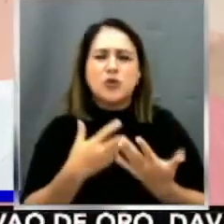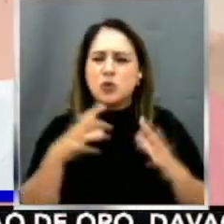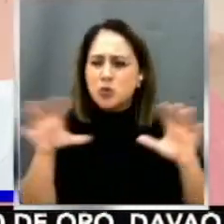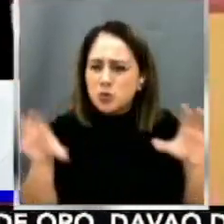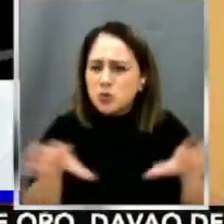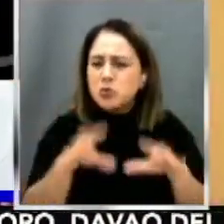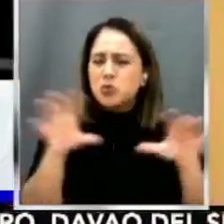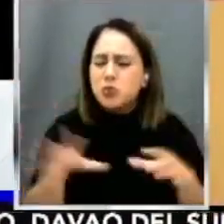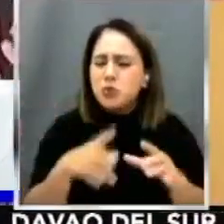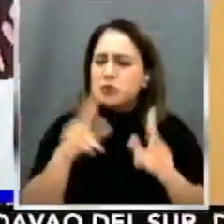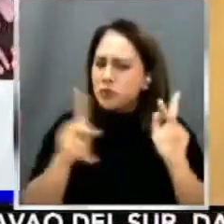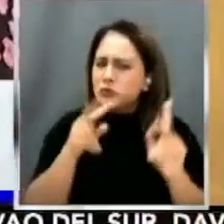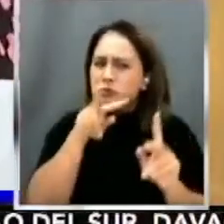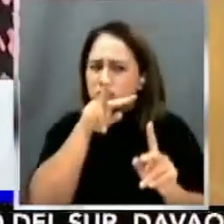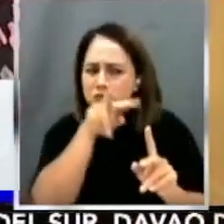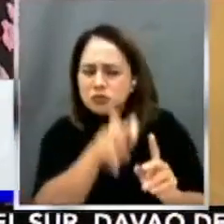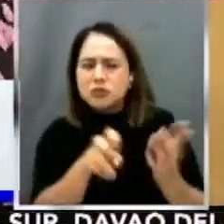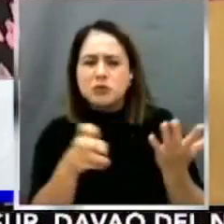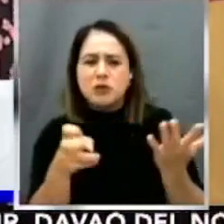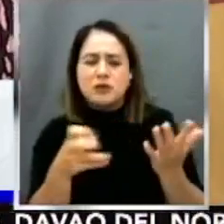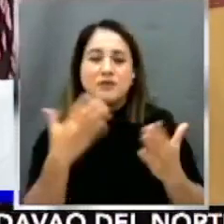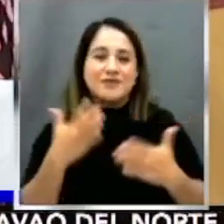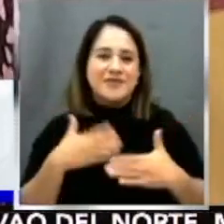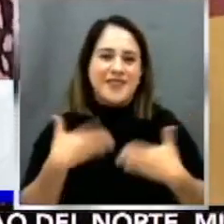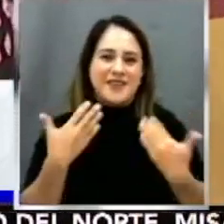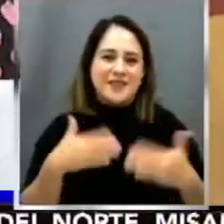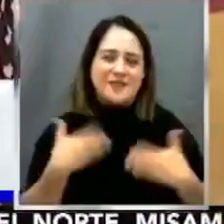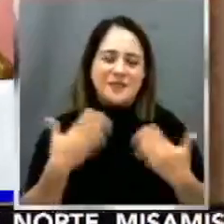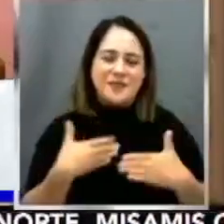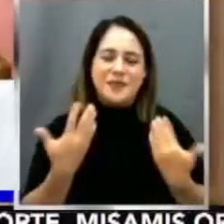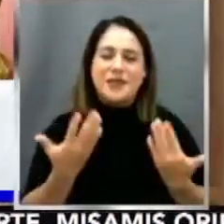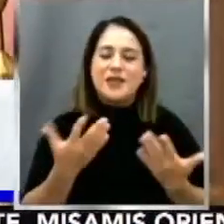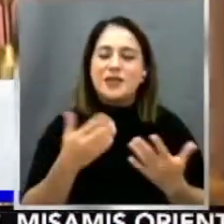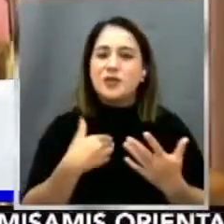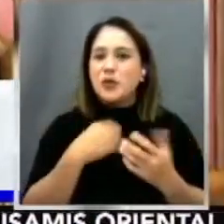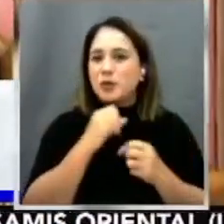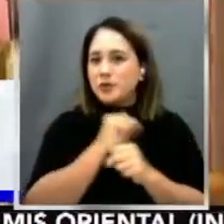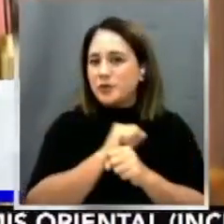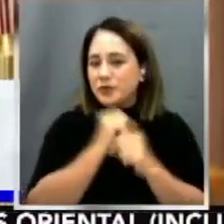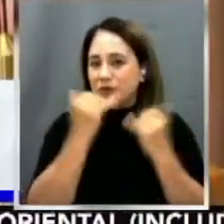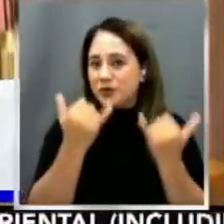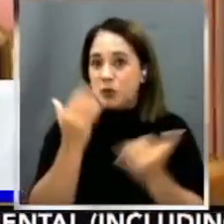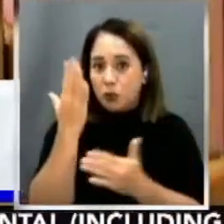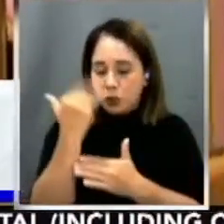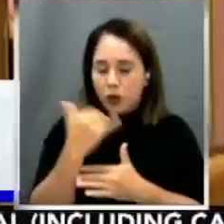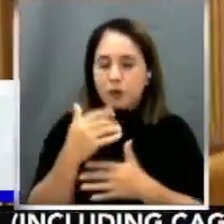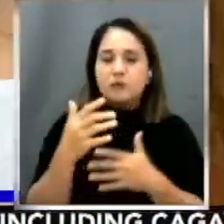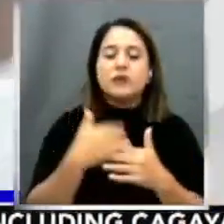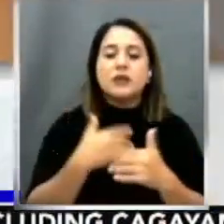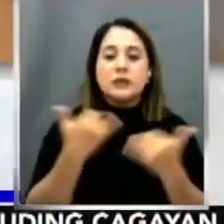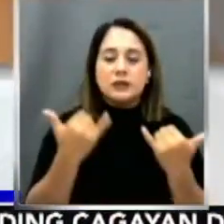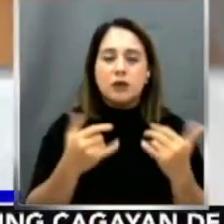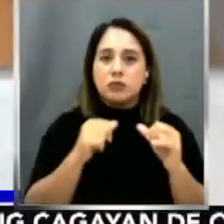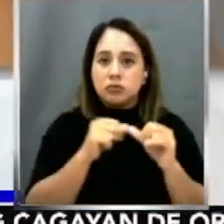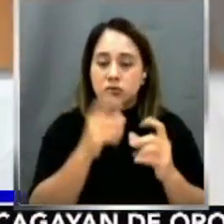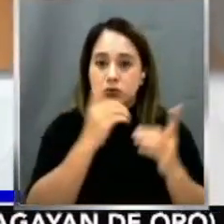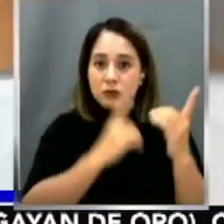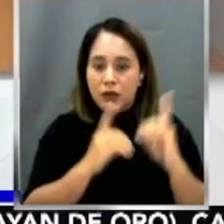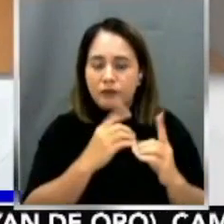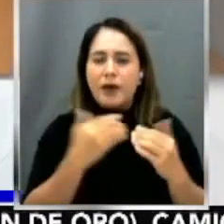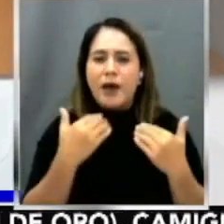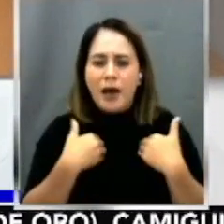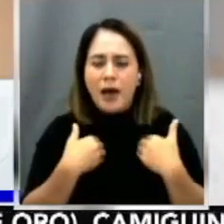nila yung lahat. Masaya raw si Shayne sa kanyang karir ngayon dahil bukod sa ongoing series, may mga